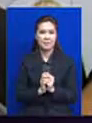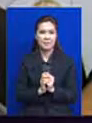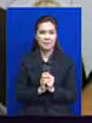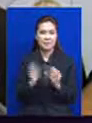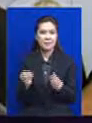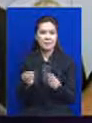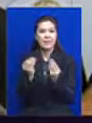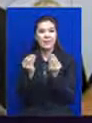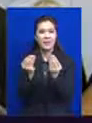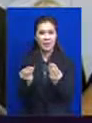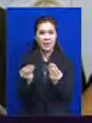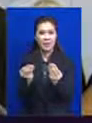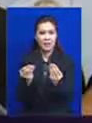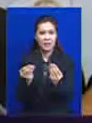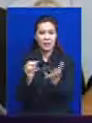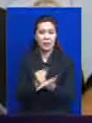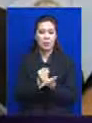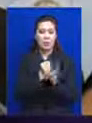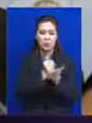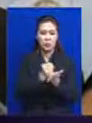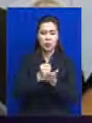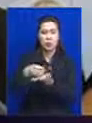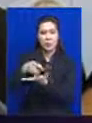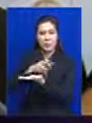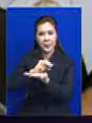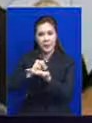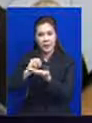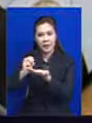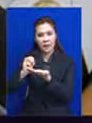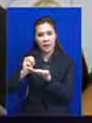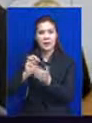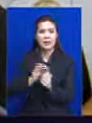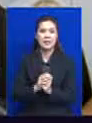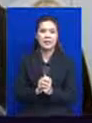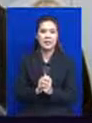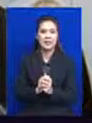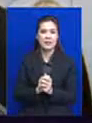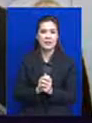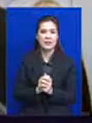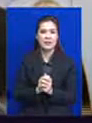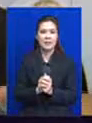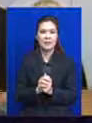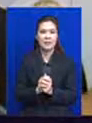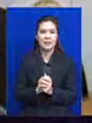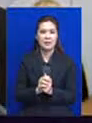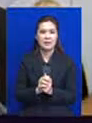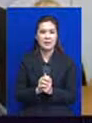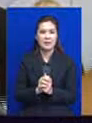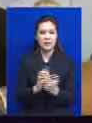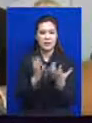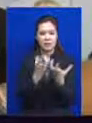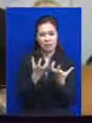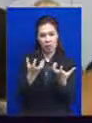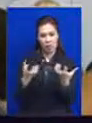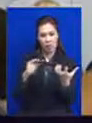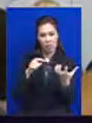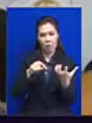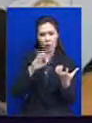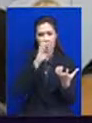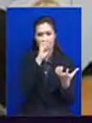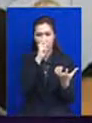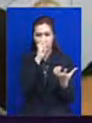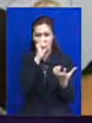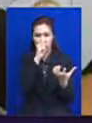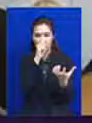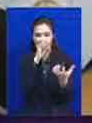ให้ความช่วยเหลือจากมหาลัยความช่วยเหลือจากการนำผลิตภัณฑ์ขึ้นไปทดสอบมาตรฐ